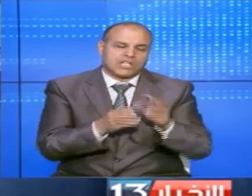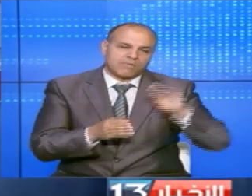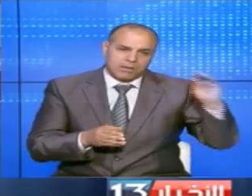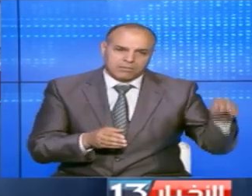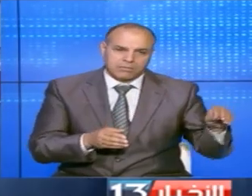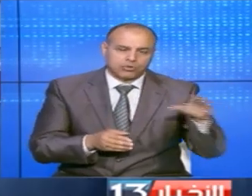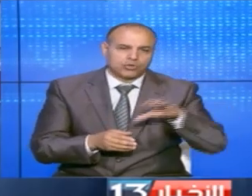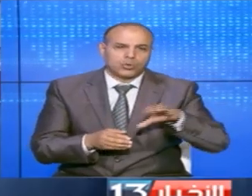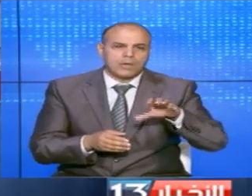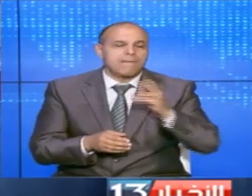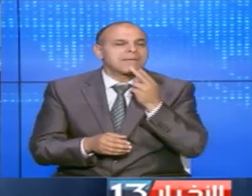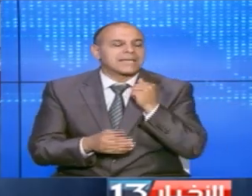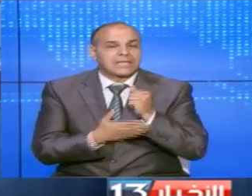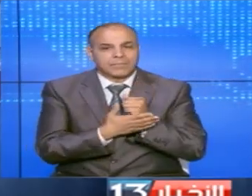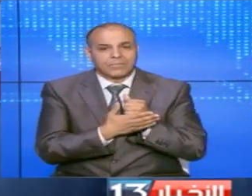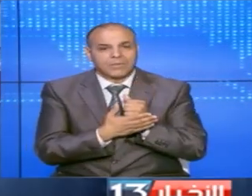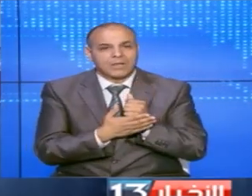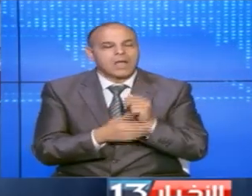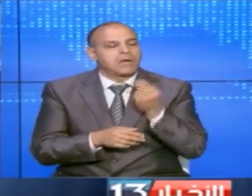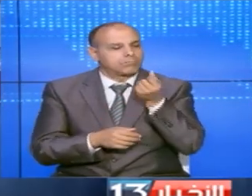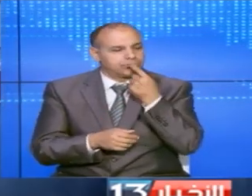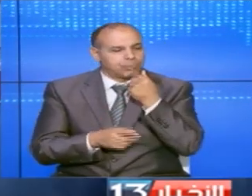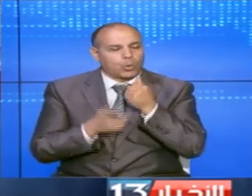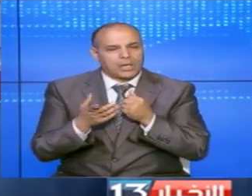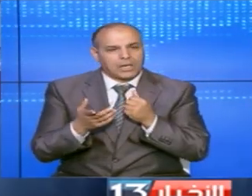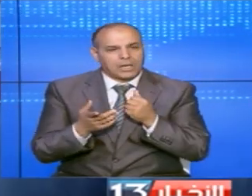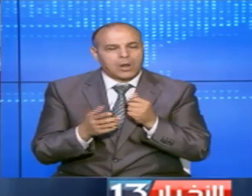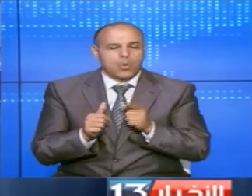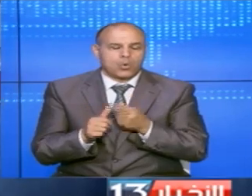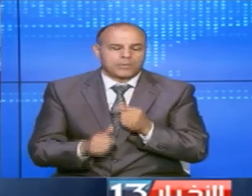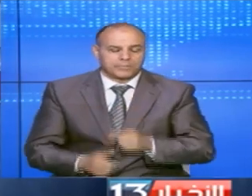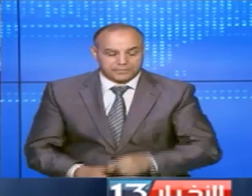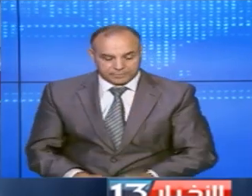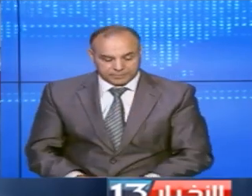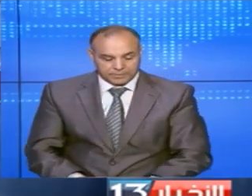الجهوي ببن قردان لتلقي الاسعافات الاوليه